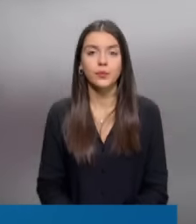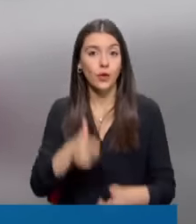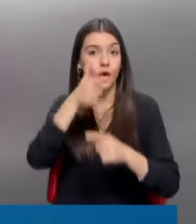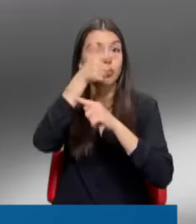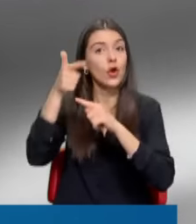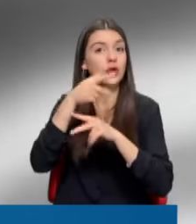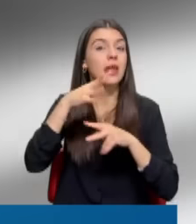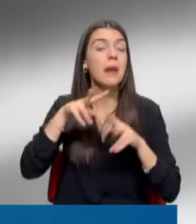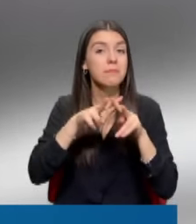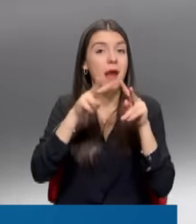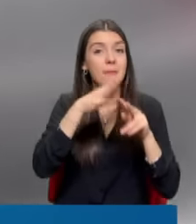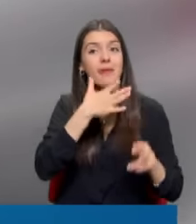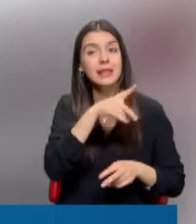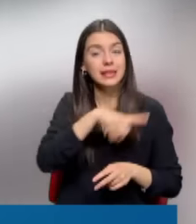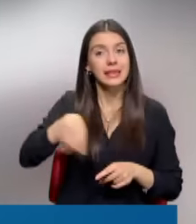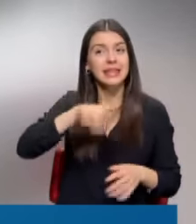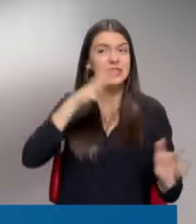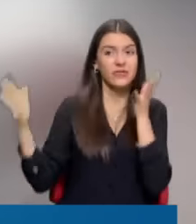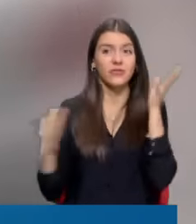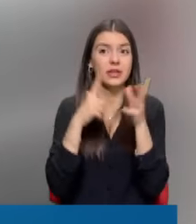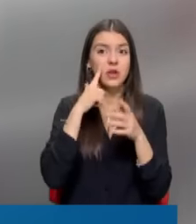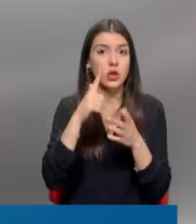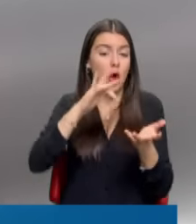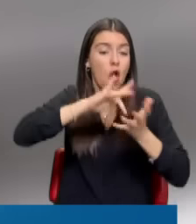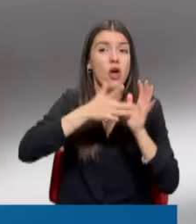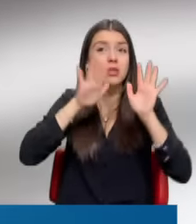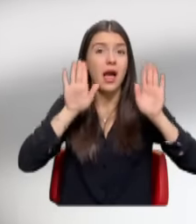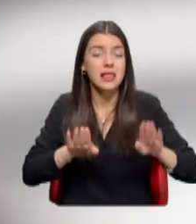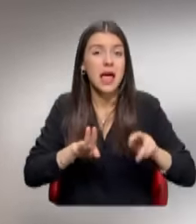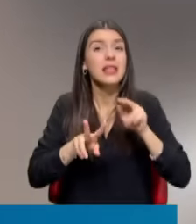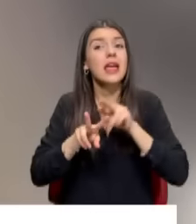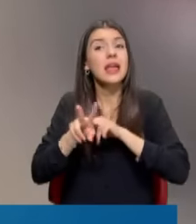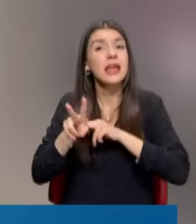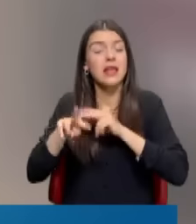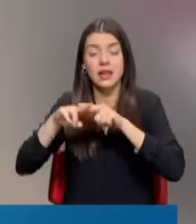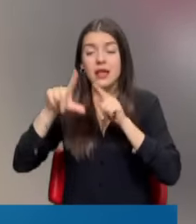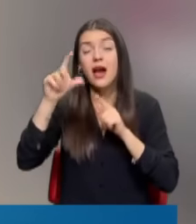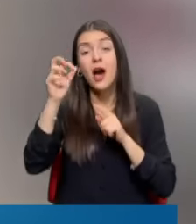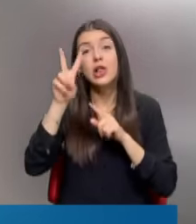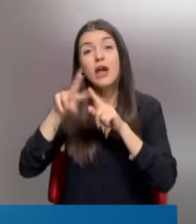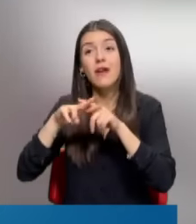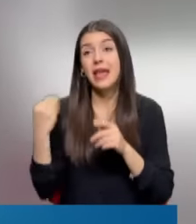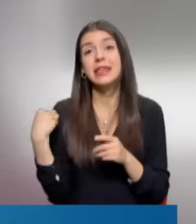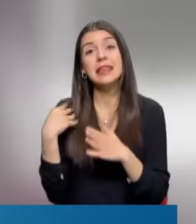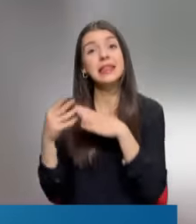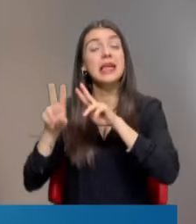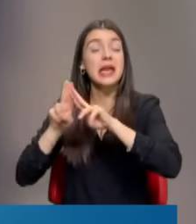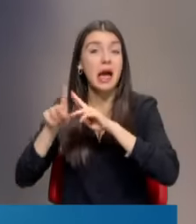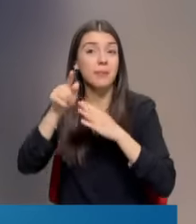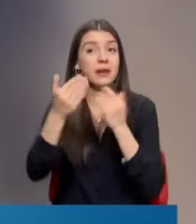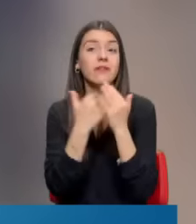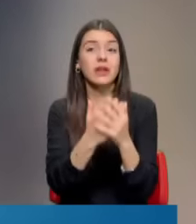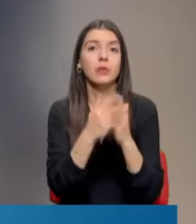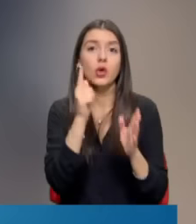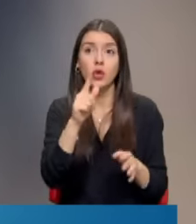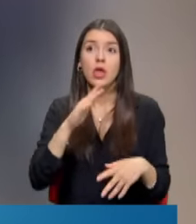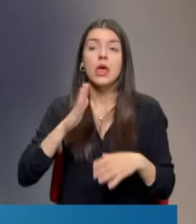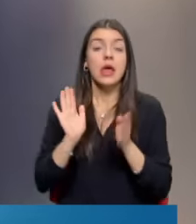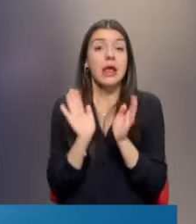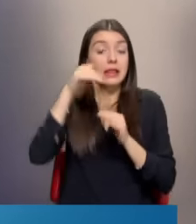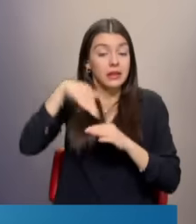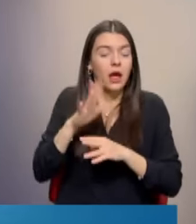Görüntüler Marmara Denizi'nde etkili olan fırtınanın ortasında kalan Yalova Yenikapı feribotundan, dalgaların vurduğu, ilerlemekte güçlük